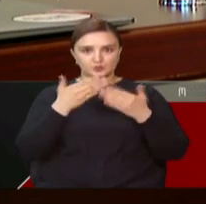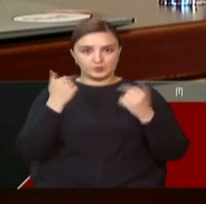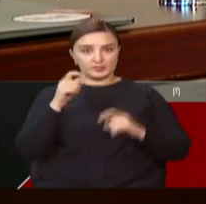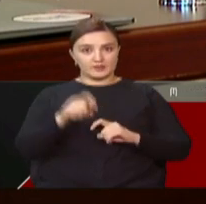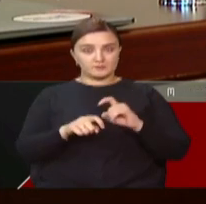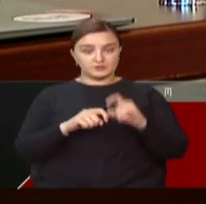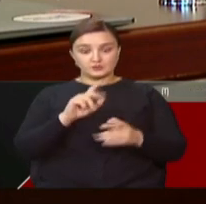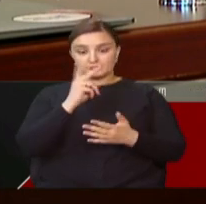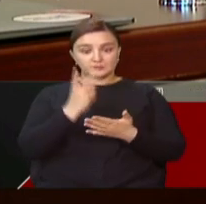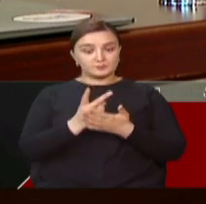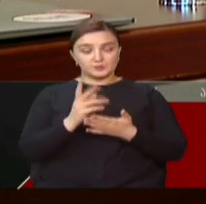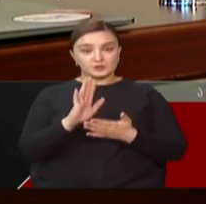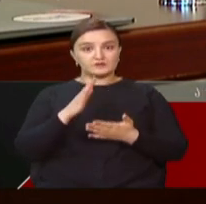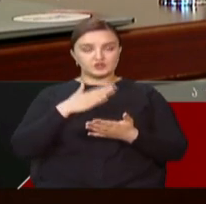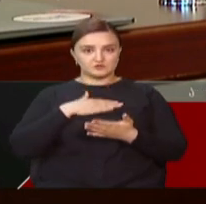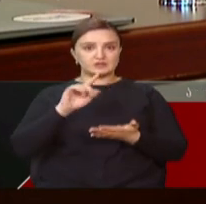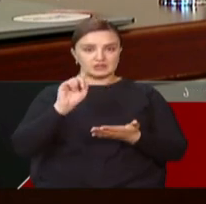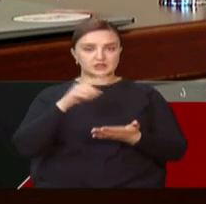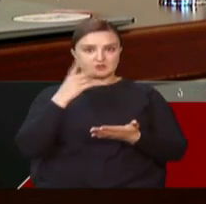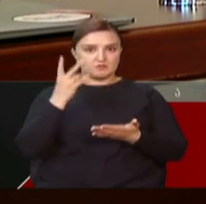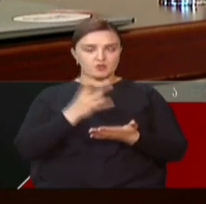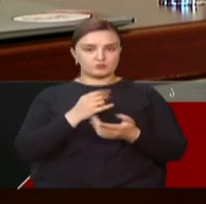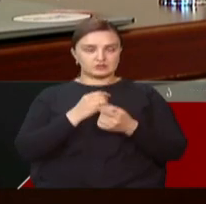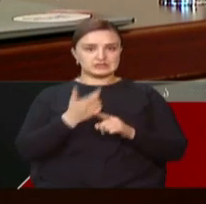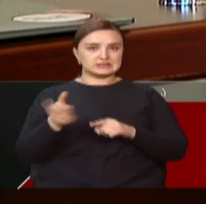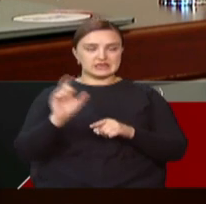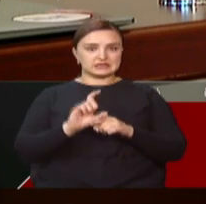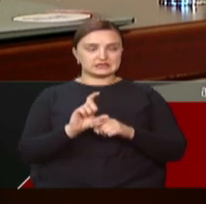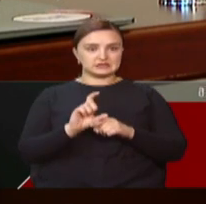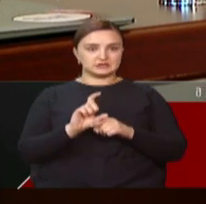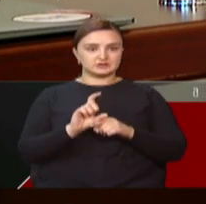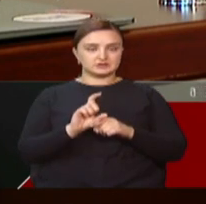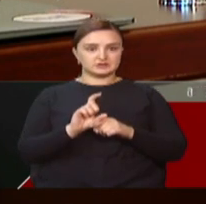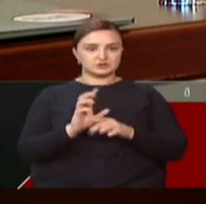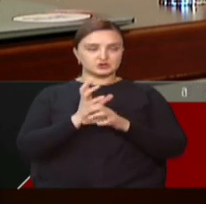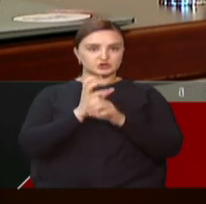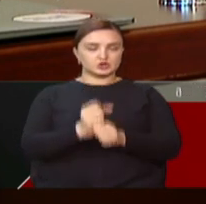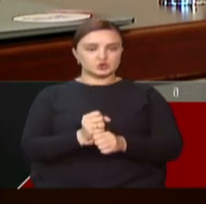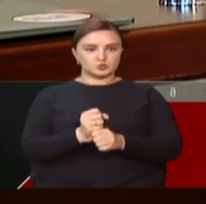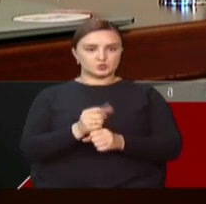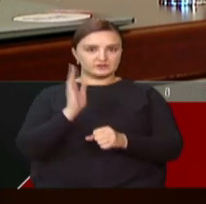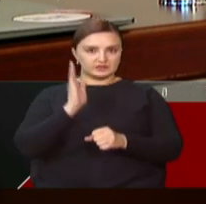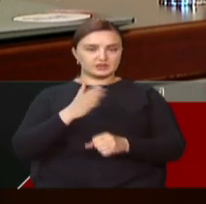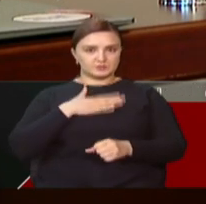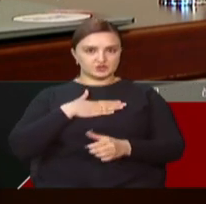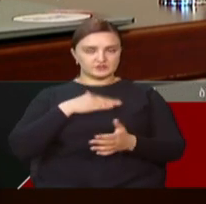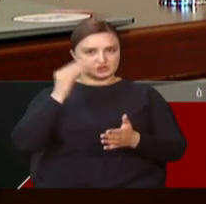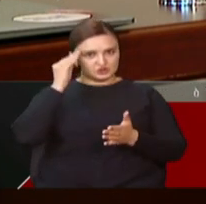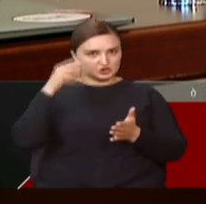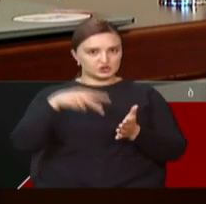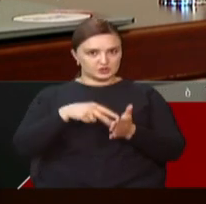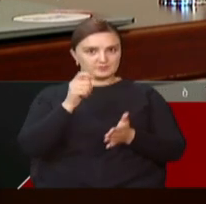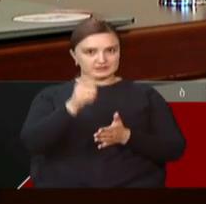бюджетом там из мюхадева чурат к маунда. А далее, что астукот, что с году любит не быть, что он шепа себе вообще, что он